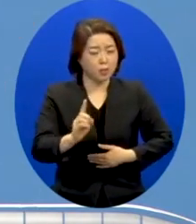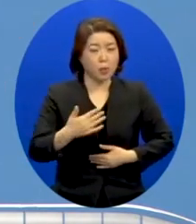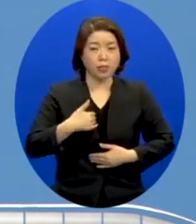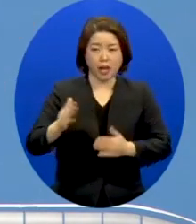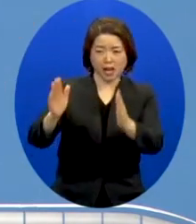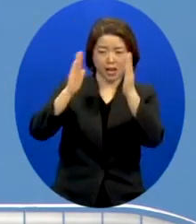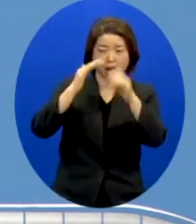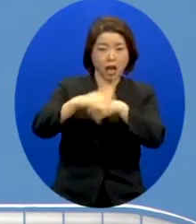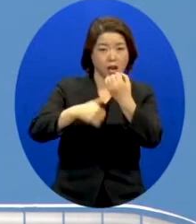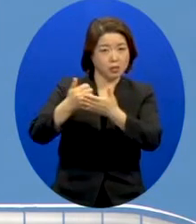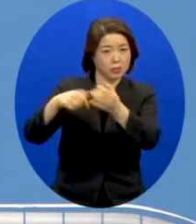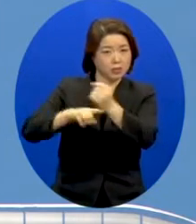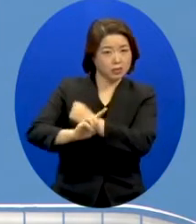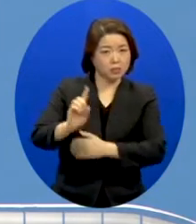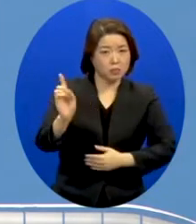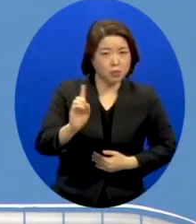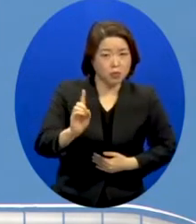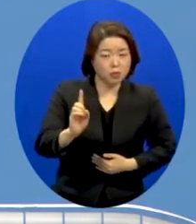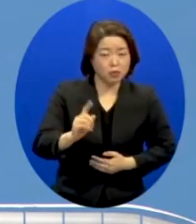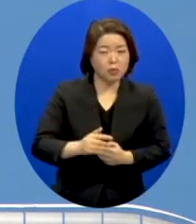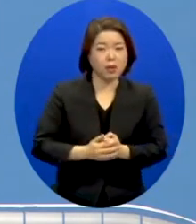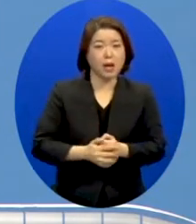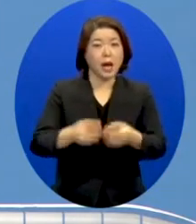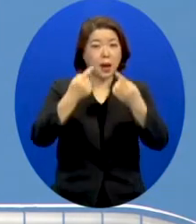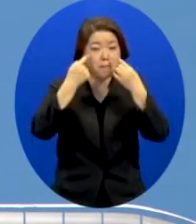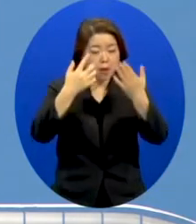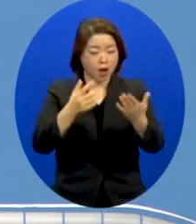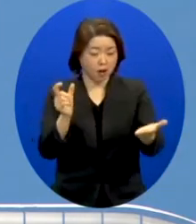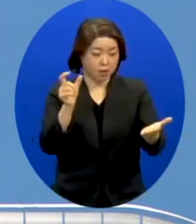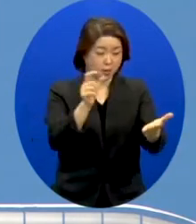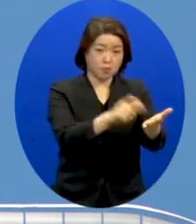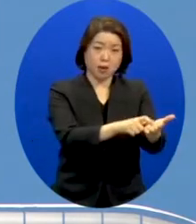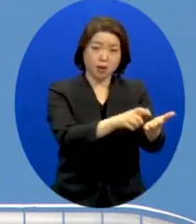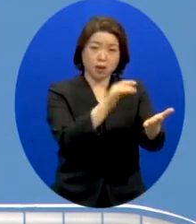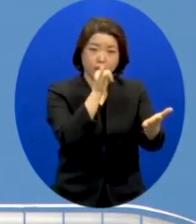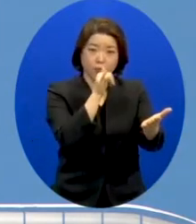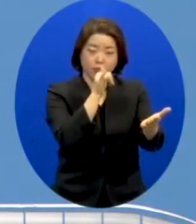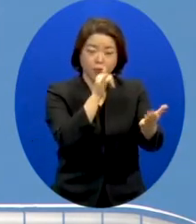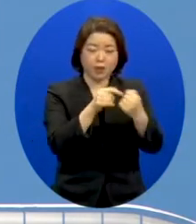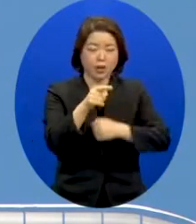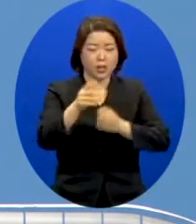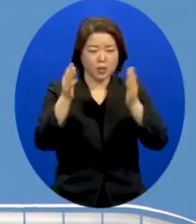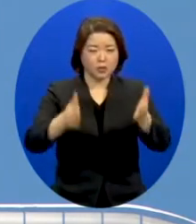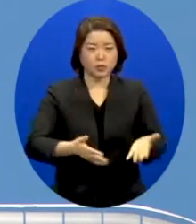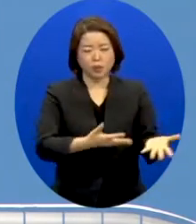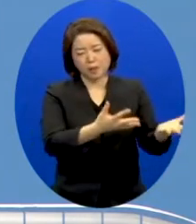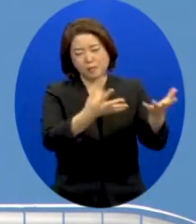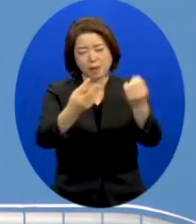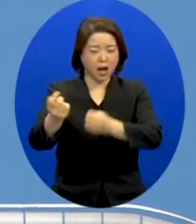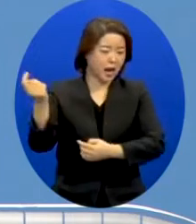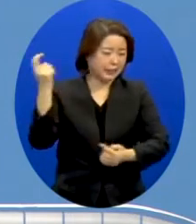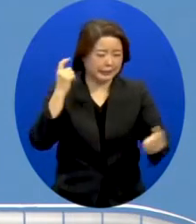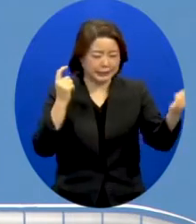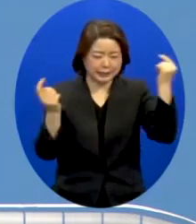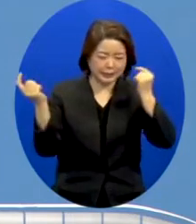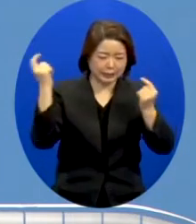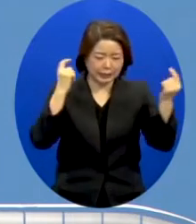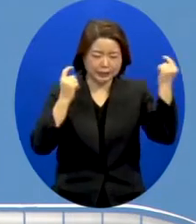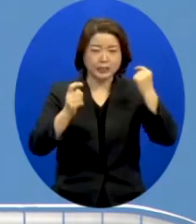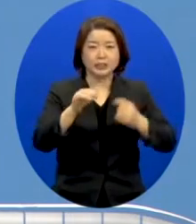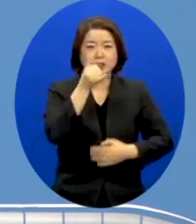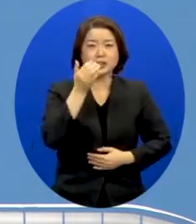뜻은 뭘까 6억 하기 성경의 말씀 하셨고 그 동안의 수도 없이 여러분의 들으셔도 엣지 만 실제로는